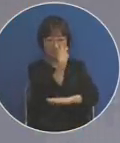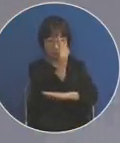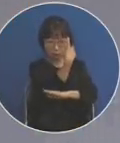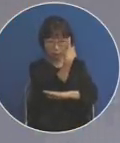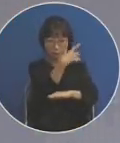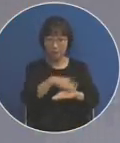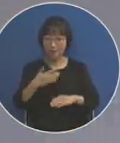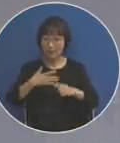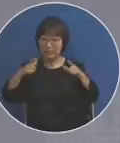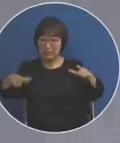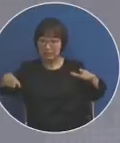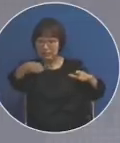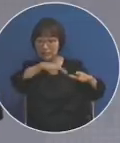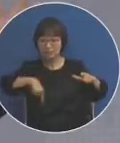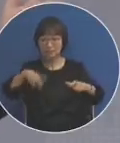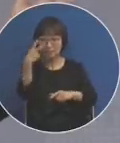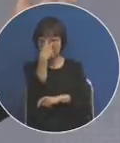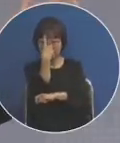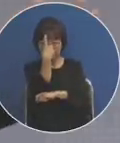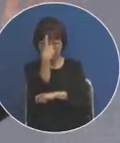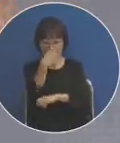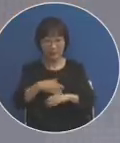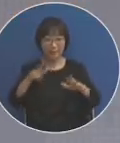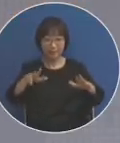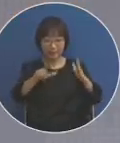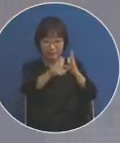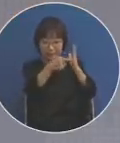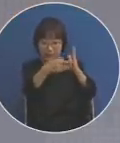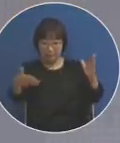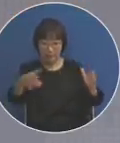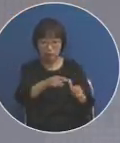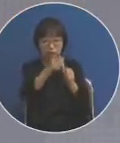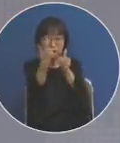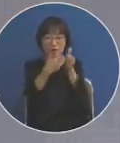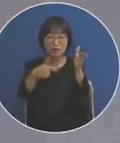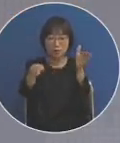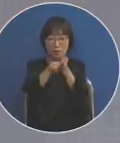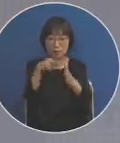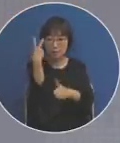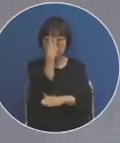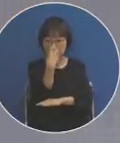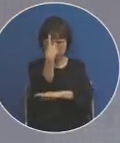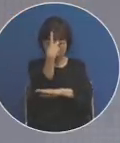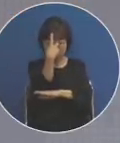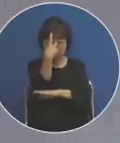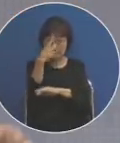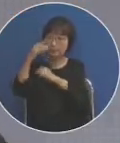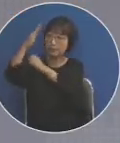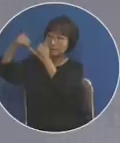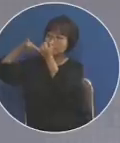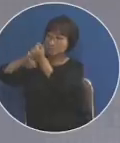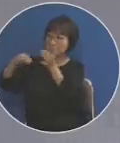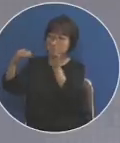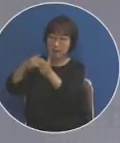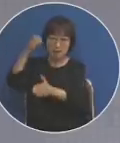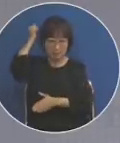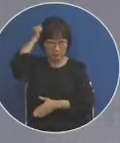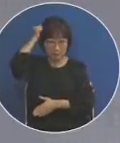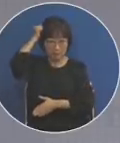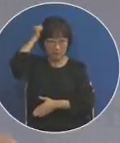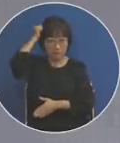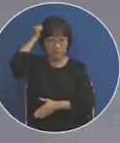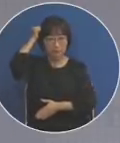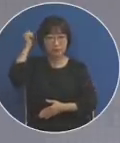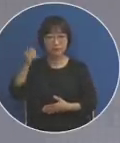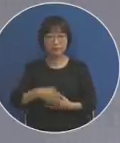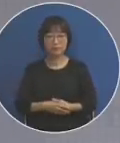I am the watchman of this region. 나는 이 시대에 살릴 파수꾼으로 하나님이 함께하셔도 약속하셨다. God promised to be with me as the watchman of this